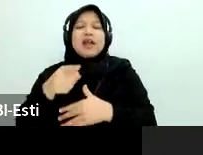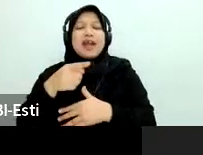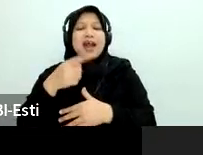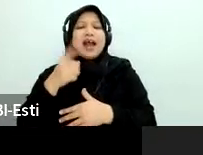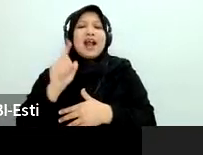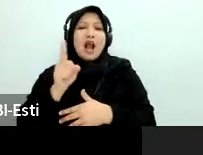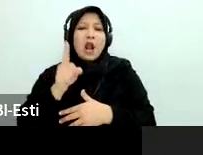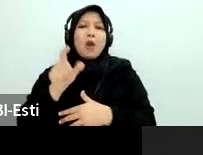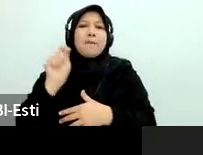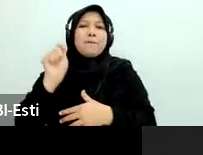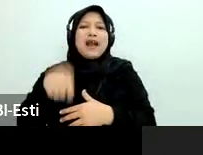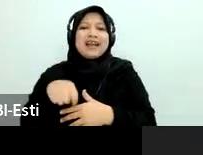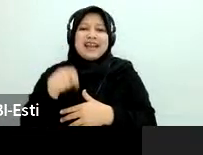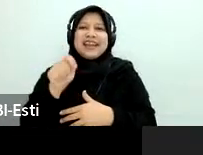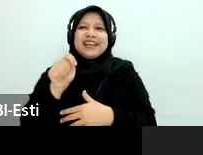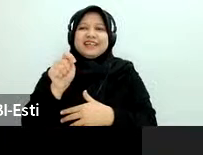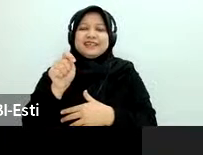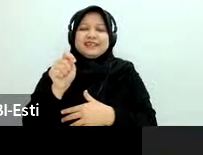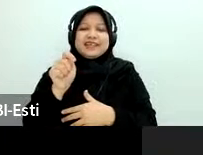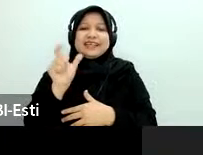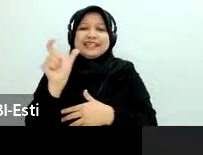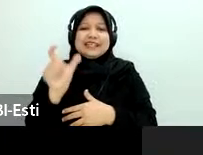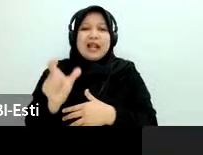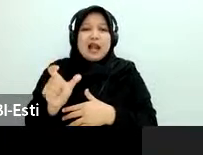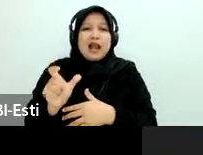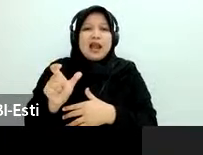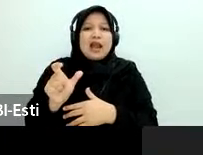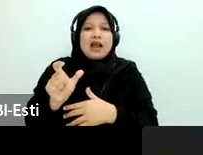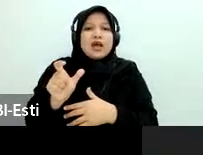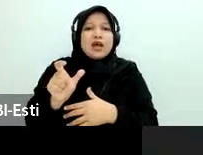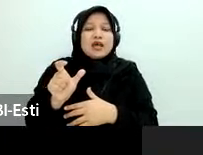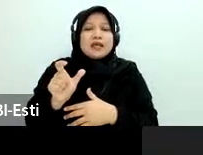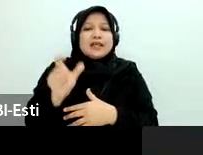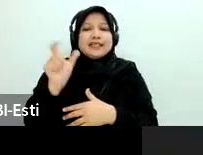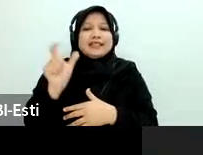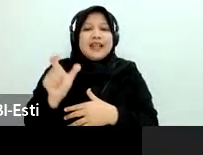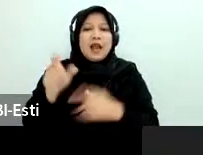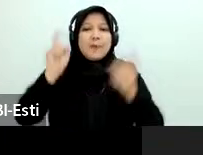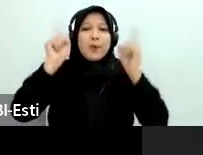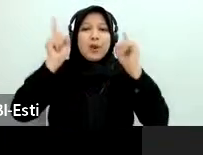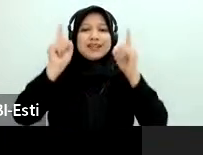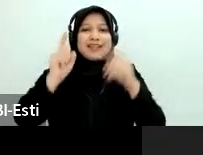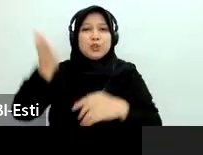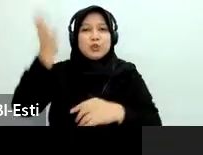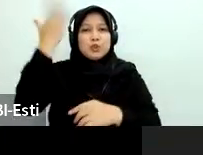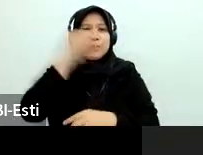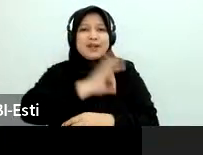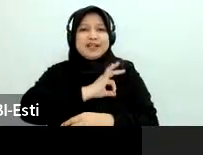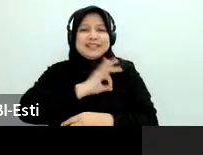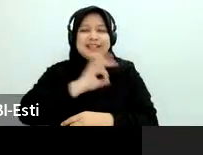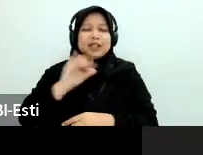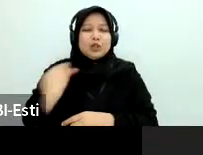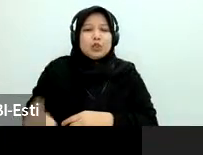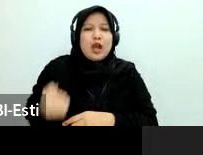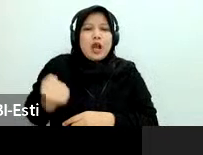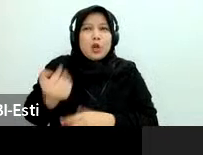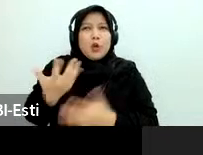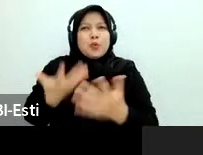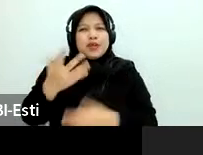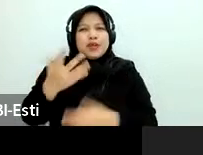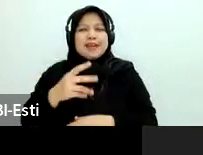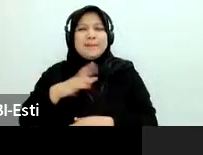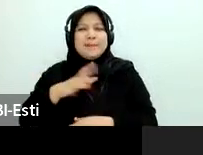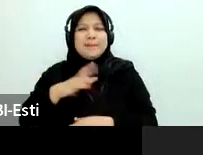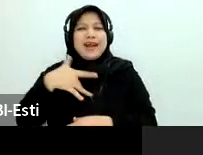wacana politik orde lama atau az-zaman Soekarno bahasa kemudian menjadi media yang tidak Netral